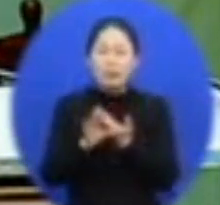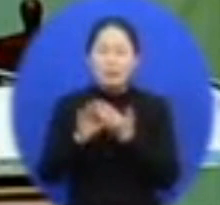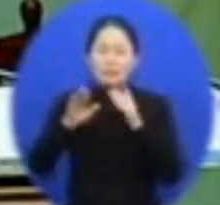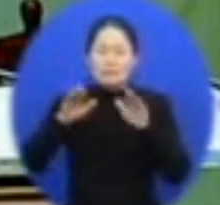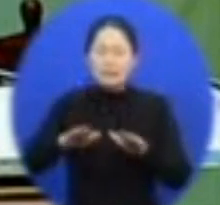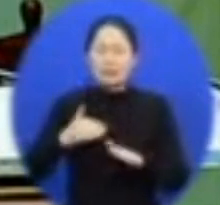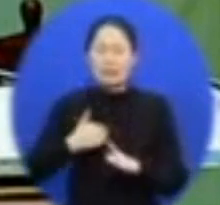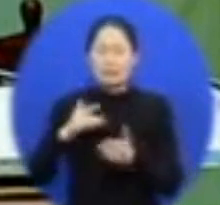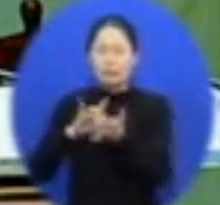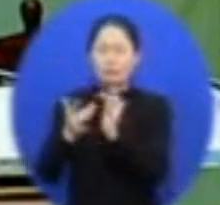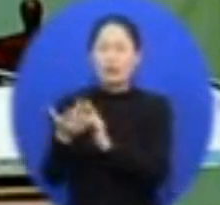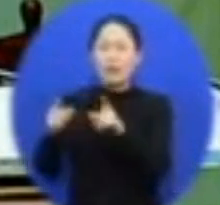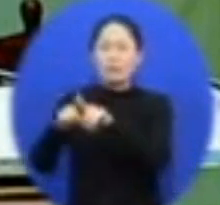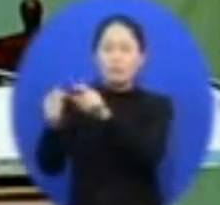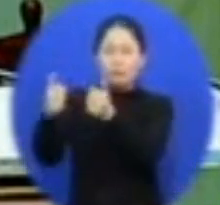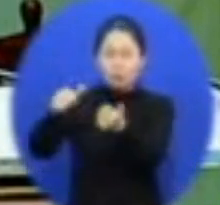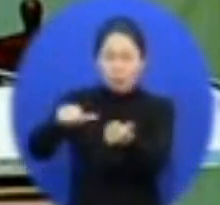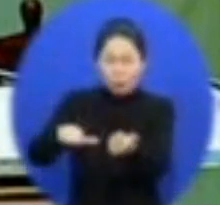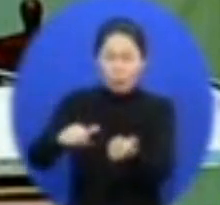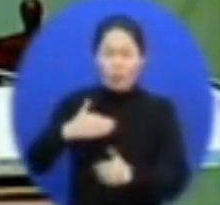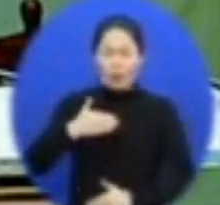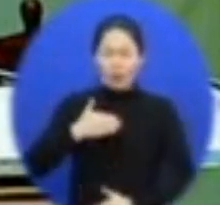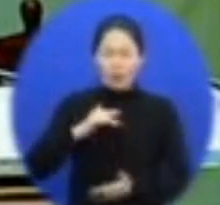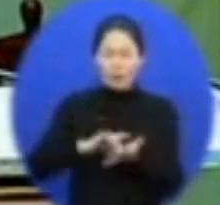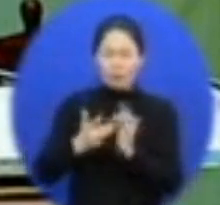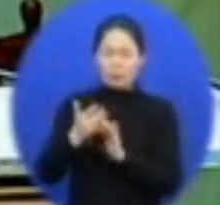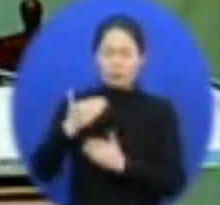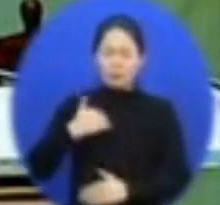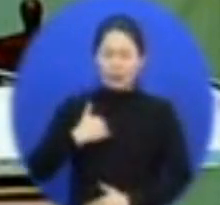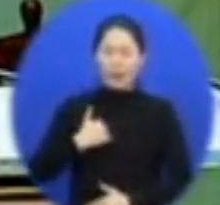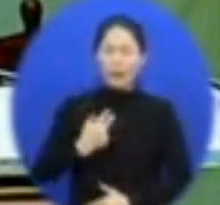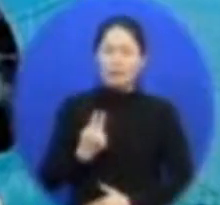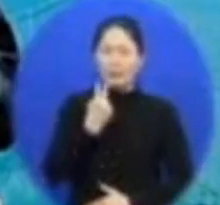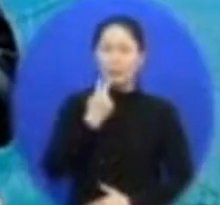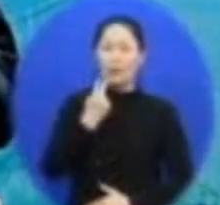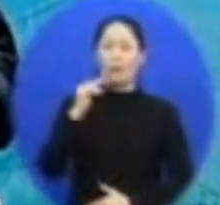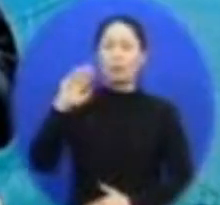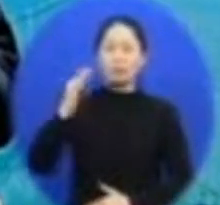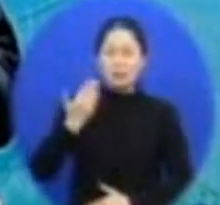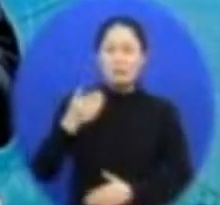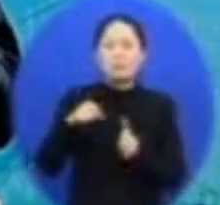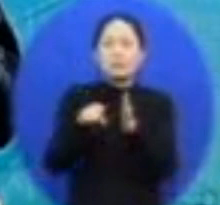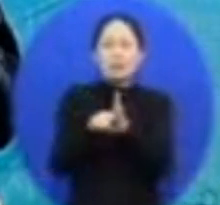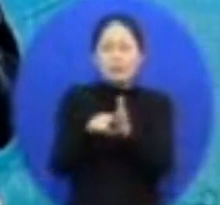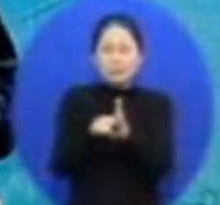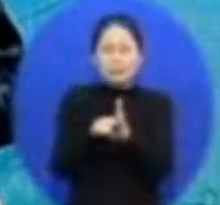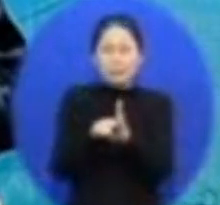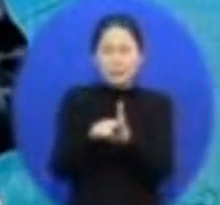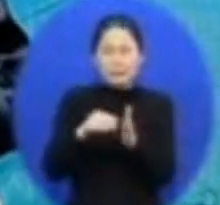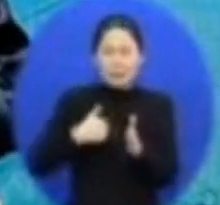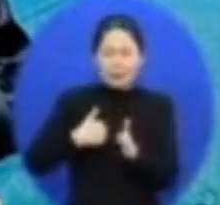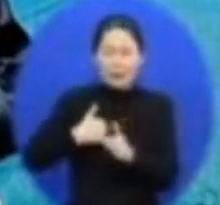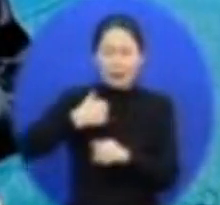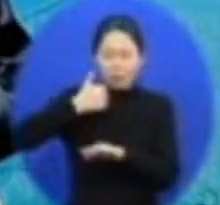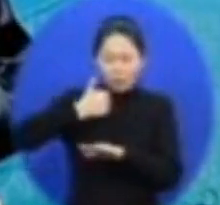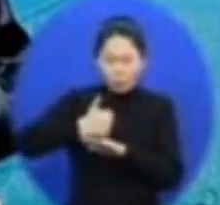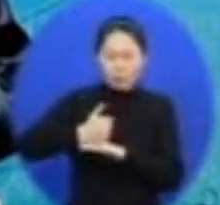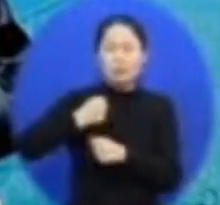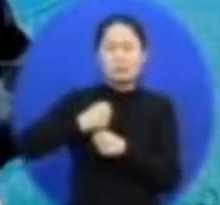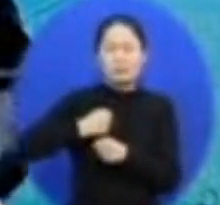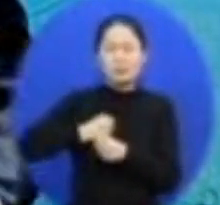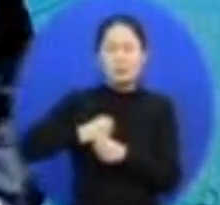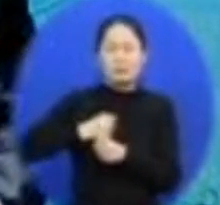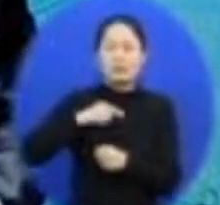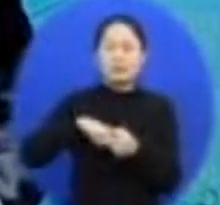죽었고 예수님이 이제 내 생명 이십니다 라는 믿음을 내가 결론 삼는 다는 거죠